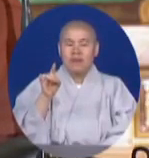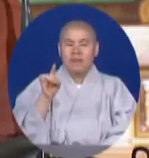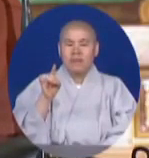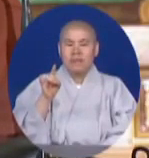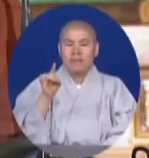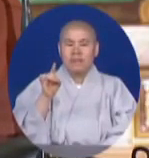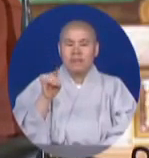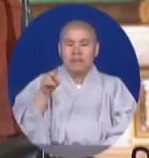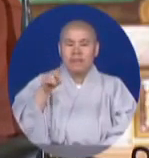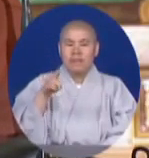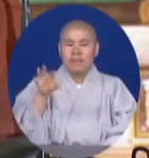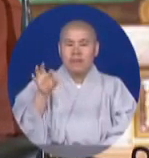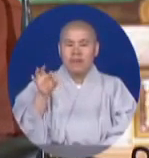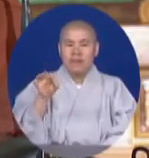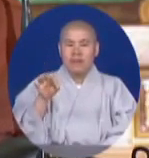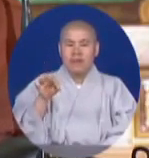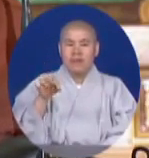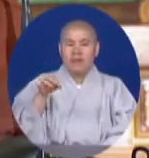왕래